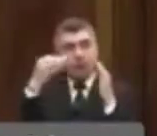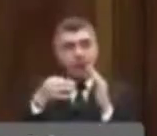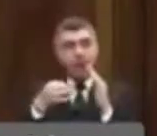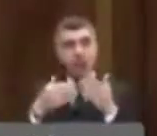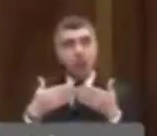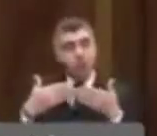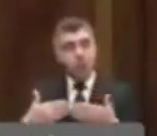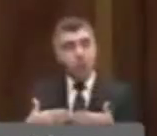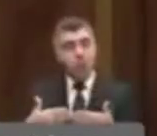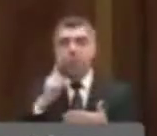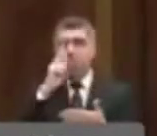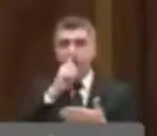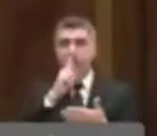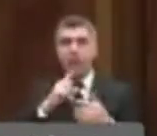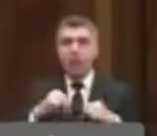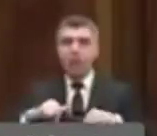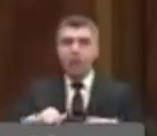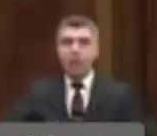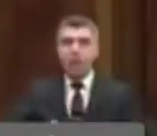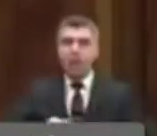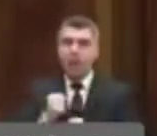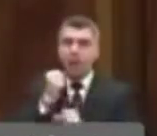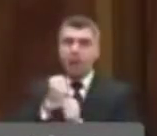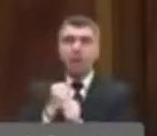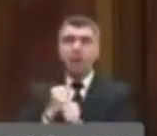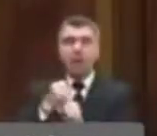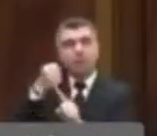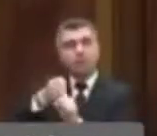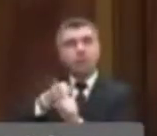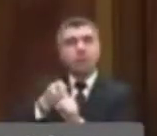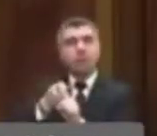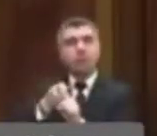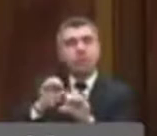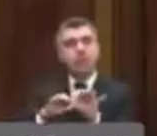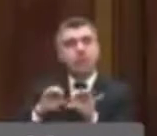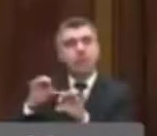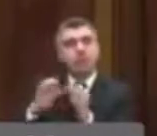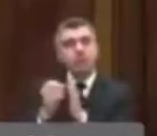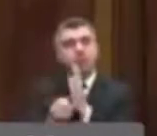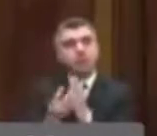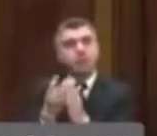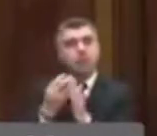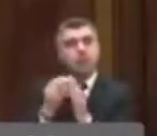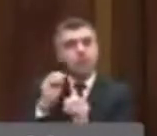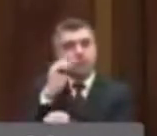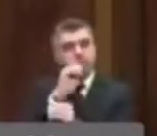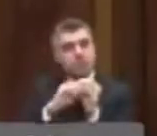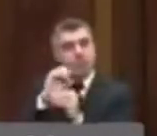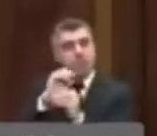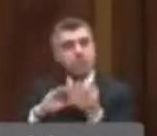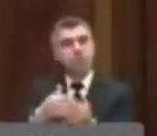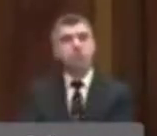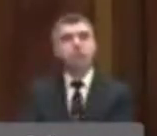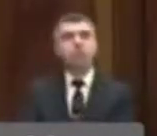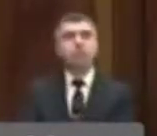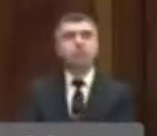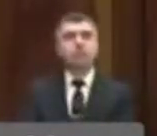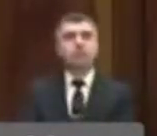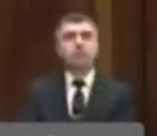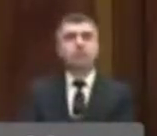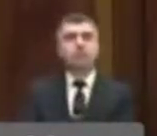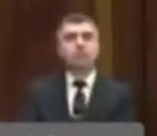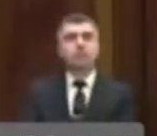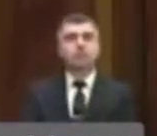يشتغل عليها استراتيجية جديدة السيد الوزير، ماشي ديال لاكونستركسيون، واحد الاستراتيجية اللي هي جديدة إن شاء الله. وهذا